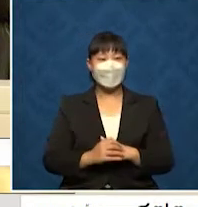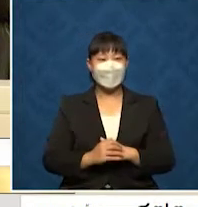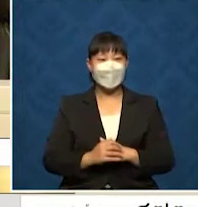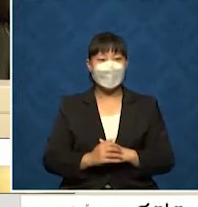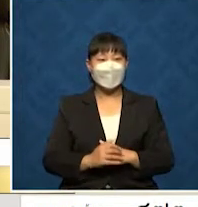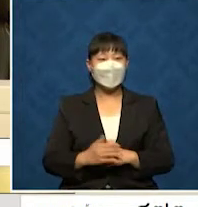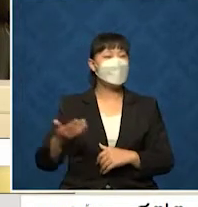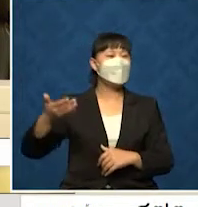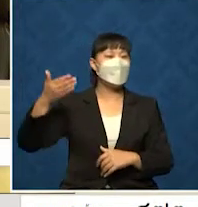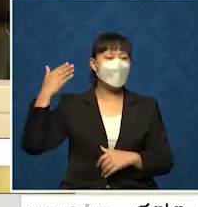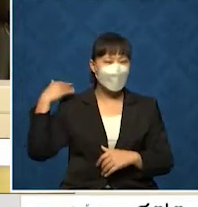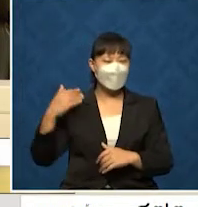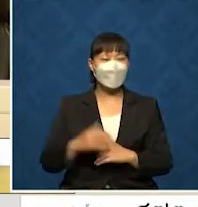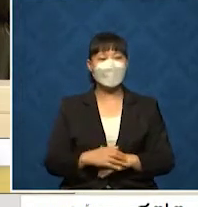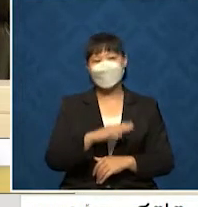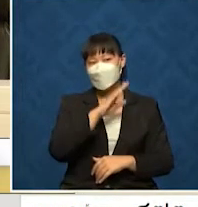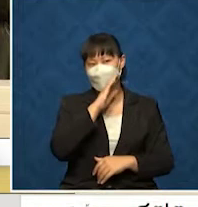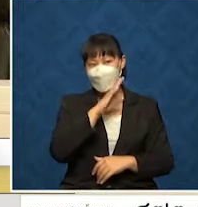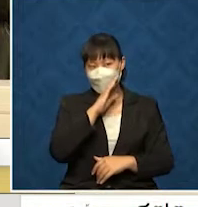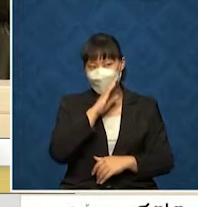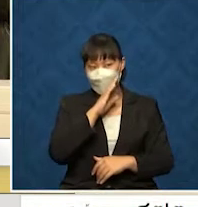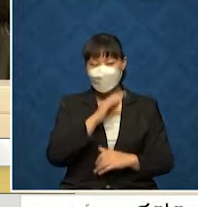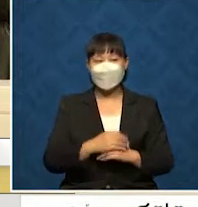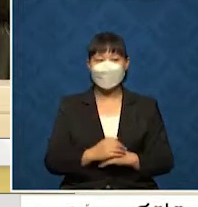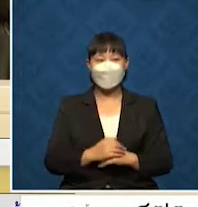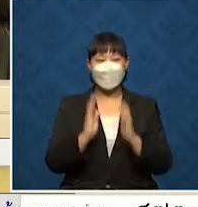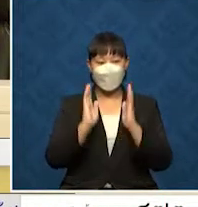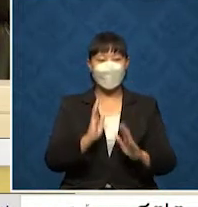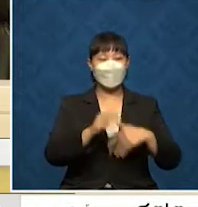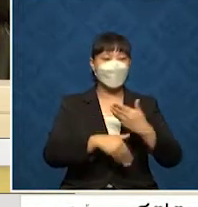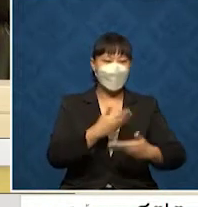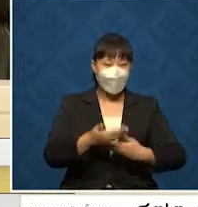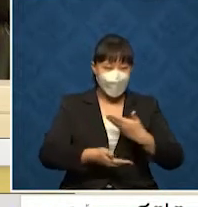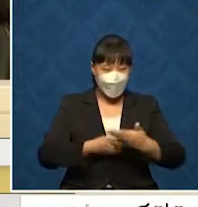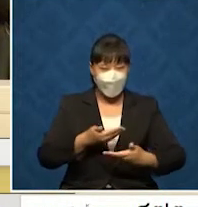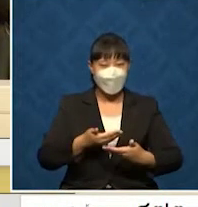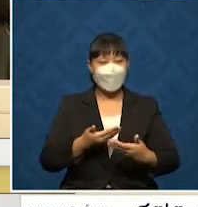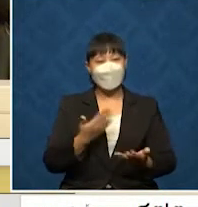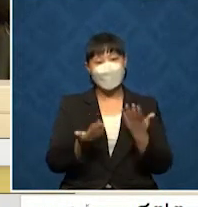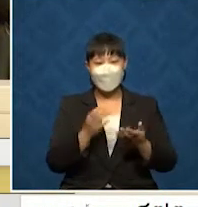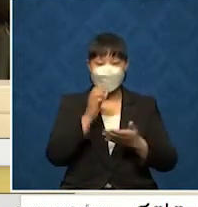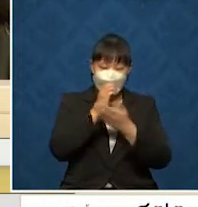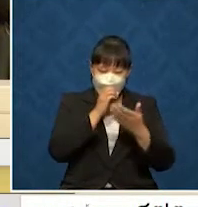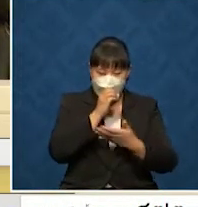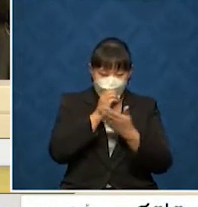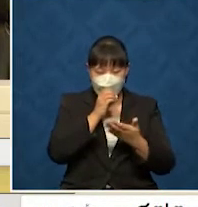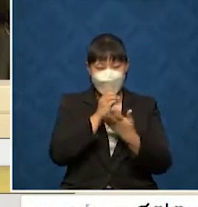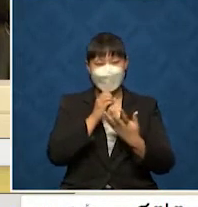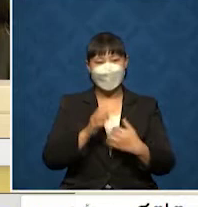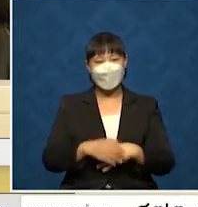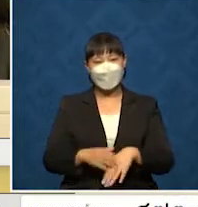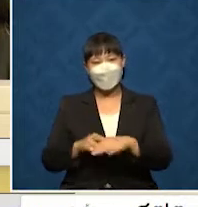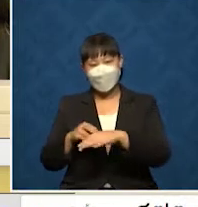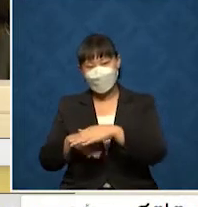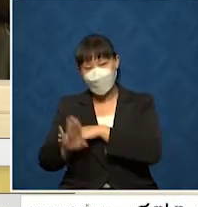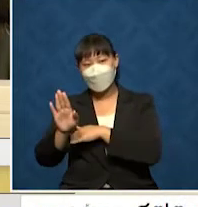คดีถ้าผู้ค้ายาหรือผู้เกี่ยวข้องกับยาเสพติดหลุดรอดจากคดีอาญ